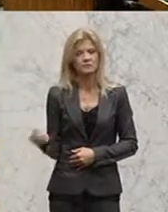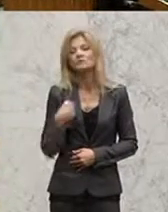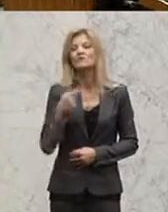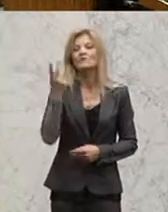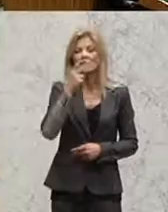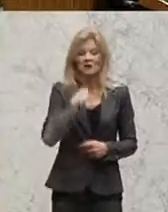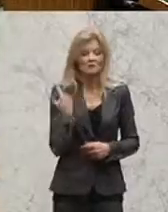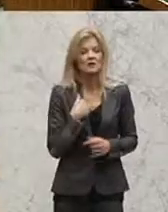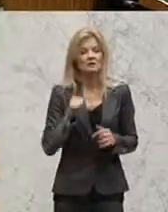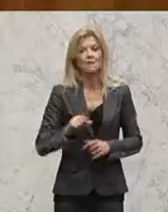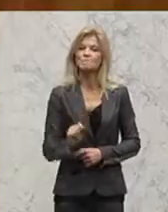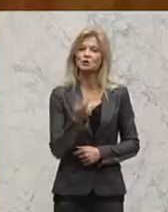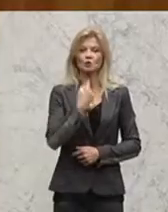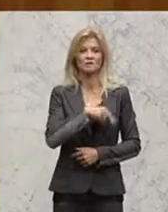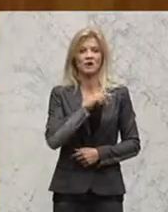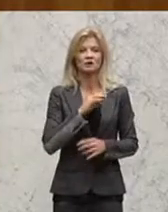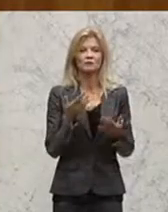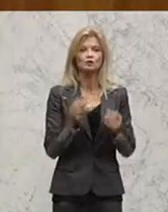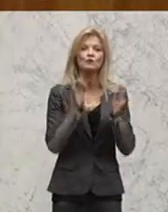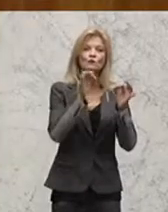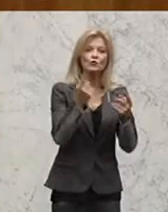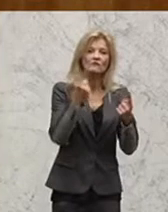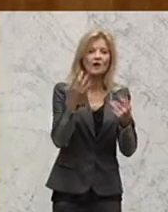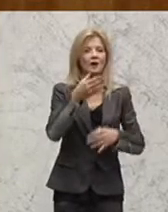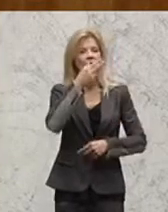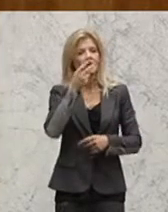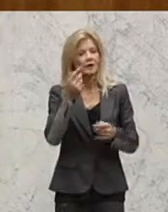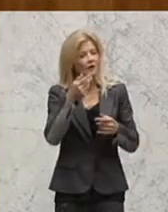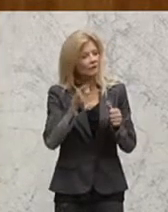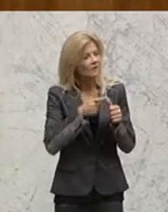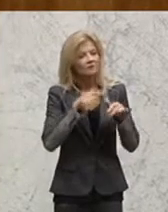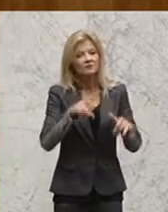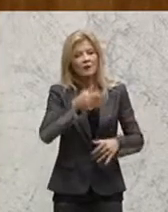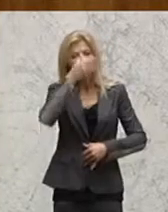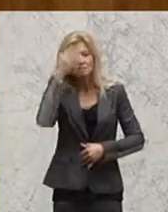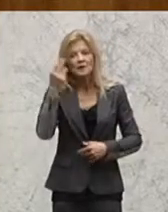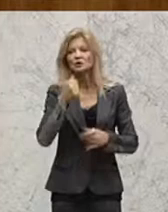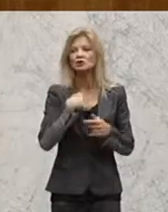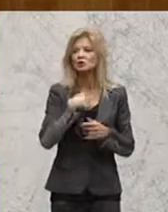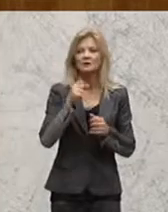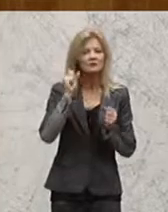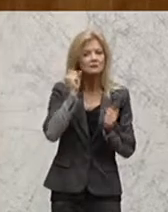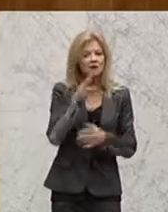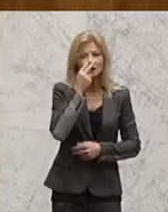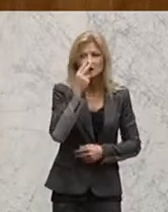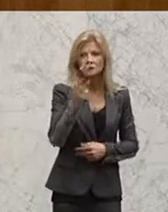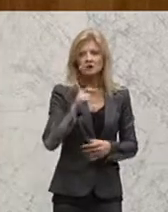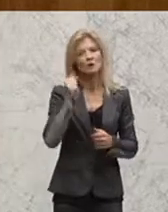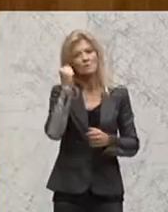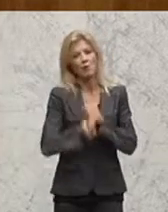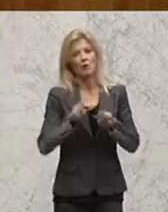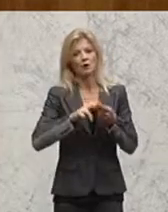Menschen, die gerade tagtäglich mit Mord und Totschlag in Syrien, im Irak konfrontiert sind. Aber wir haben auch eine